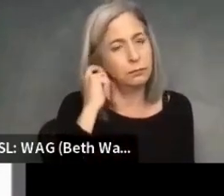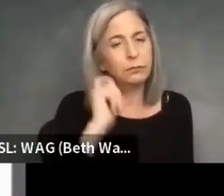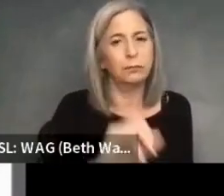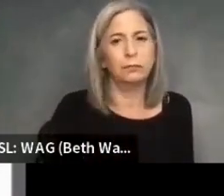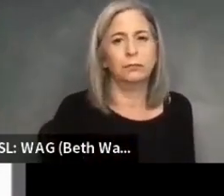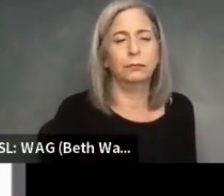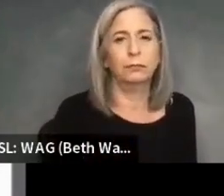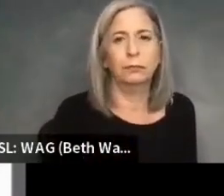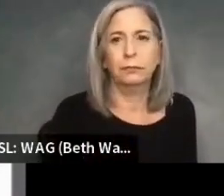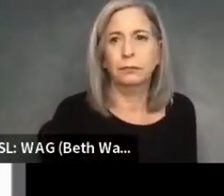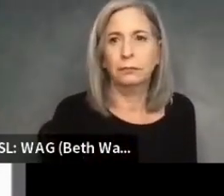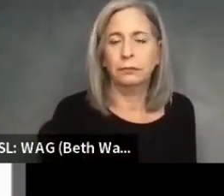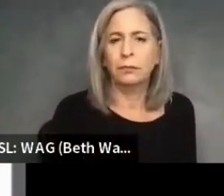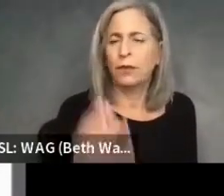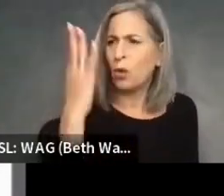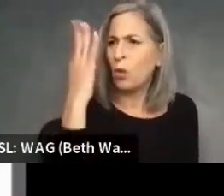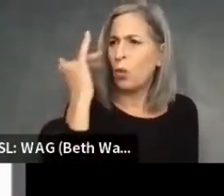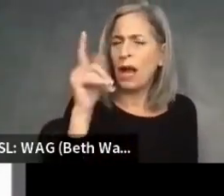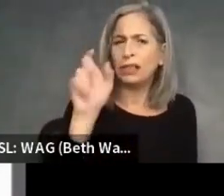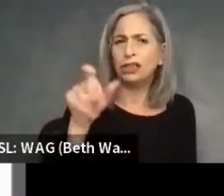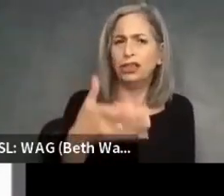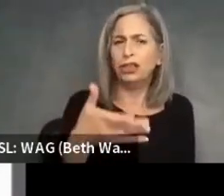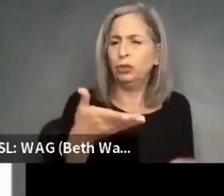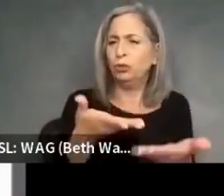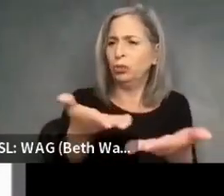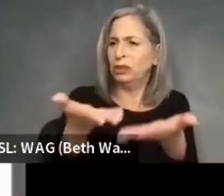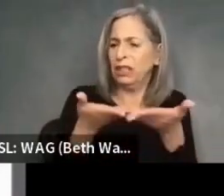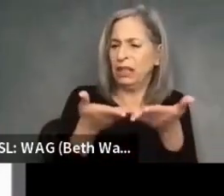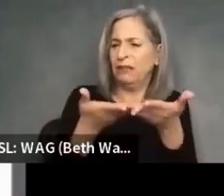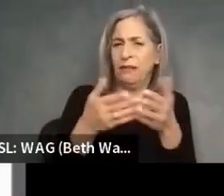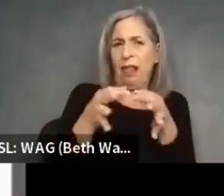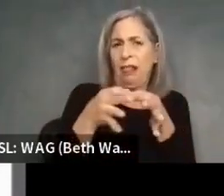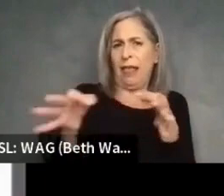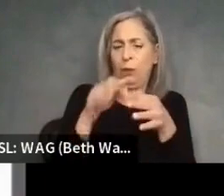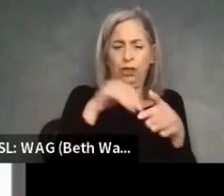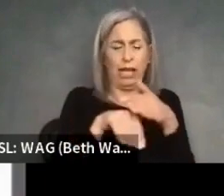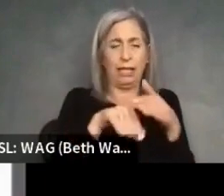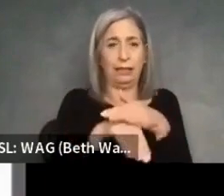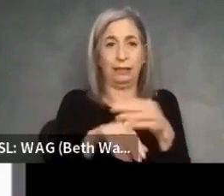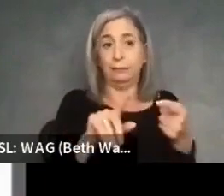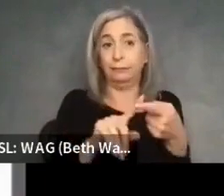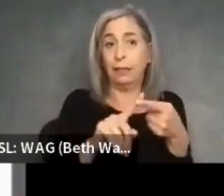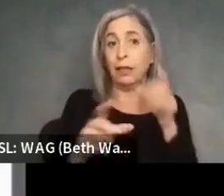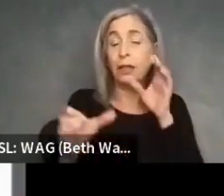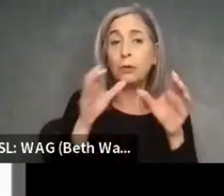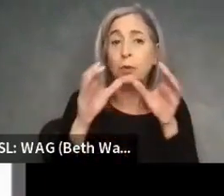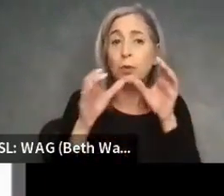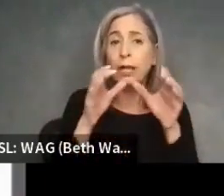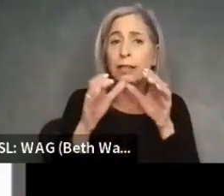要帮助的，然后对他们来说是最重要的。